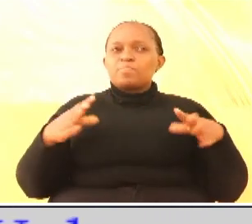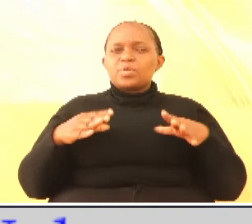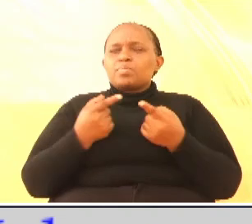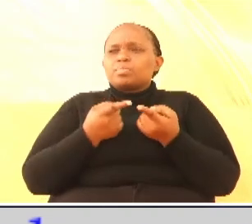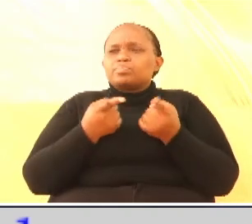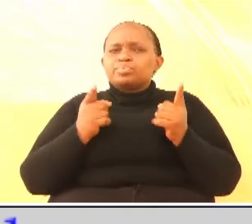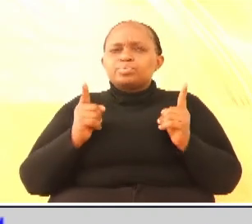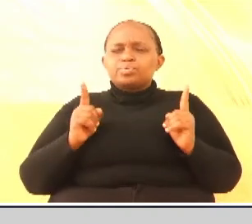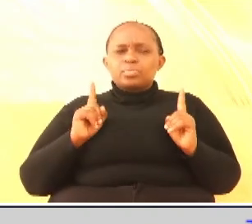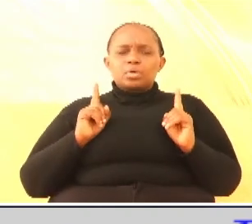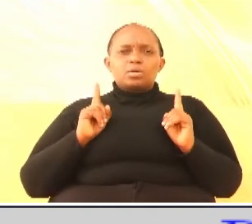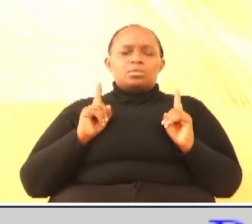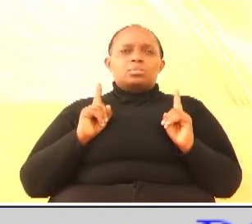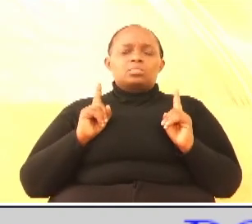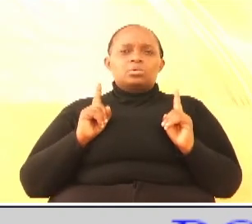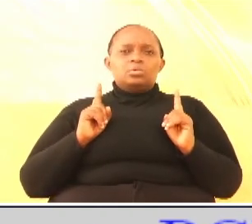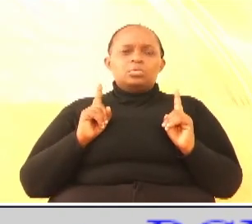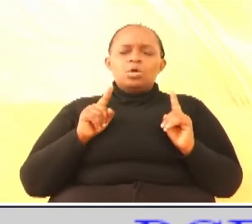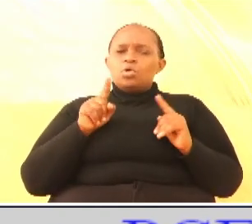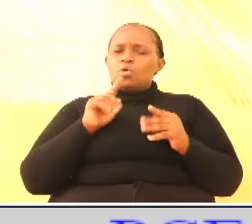are you impacting this town?